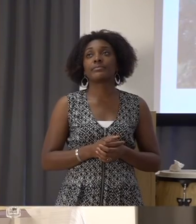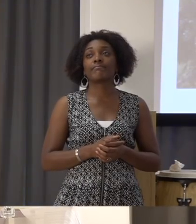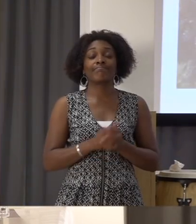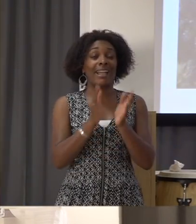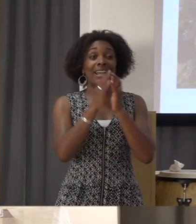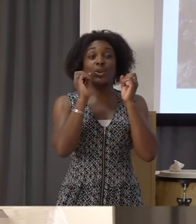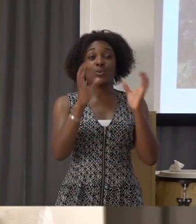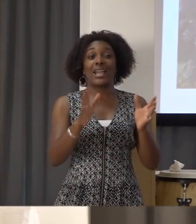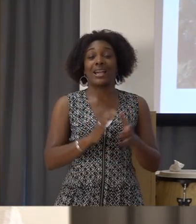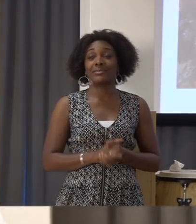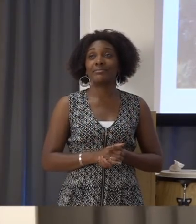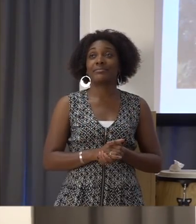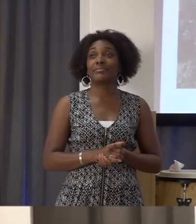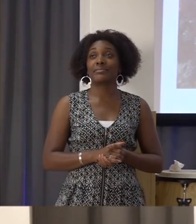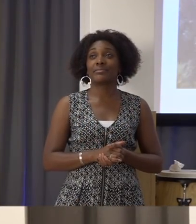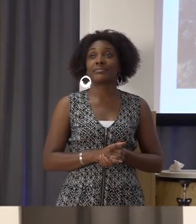Alléluia.